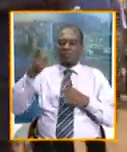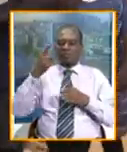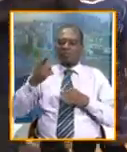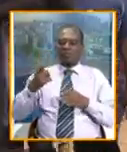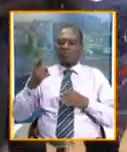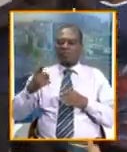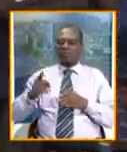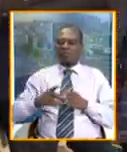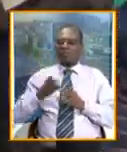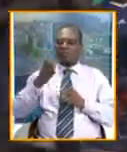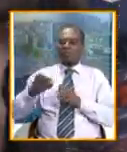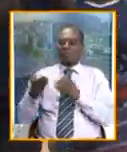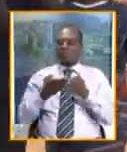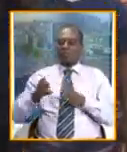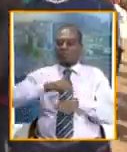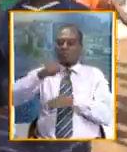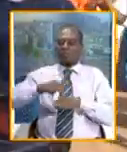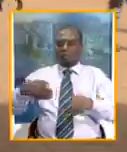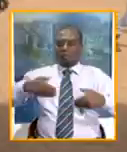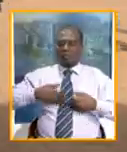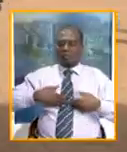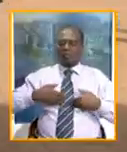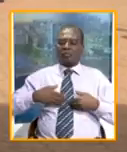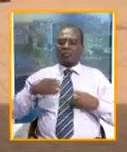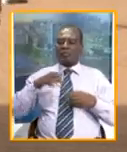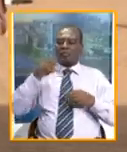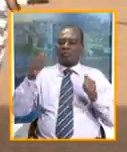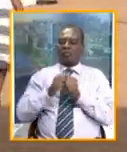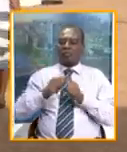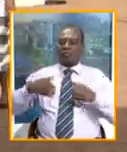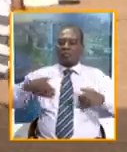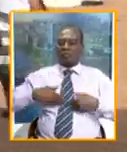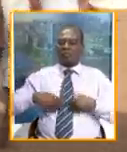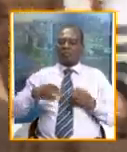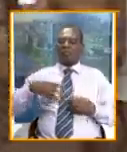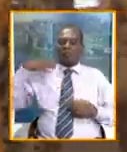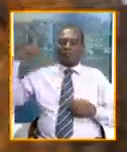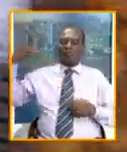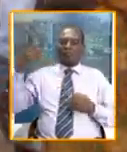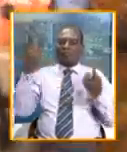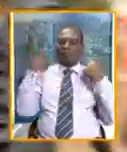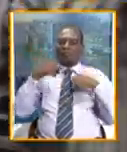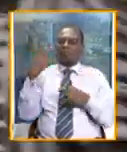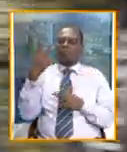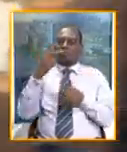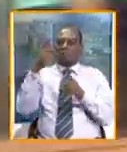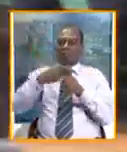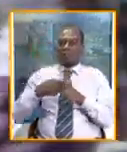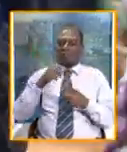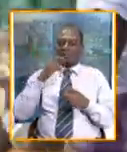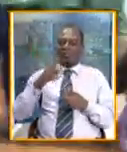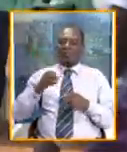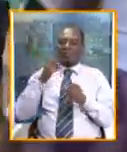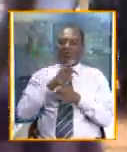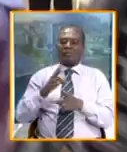du Service national des jeunes, SNJ, constitué de jeunes volontaires. Pendant 2 mois, ils seront